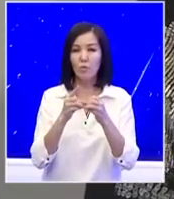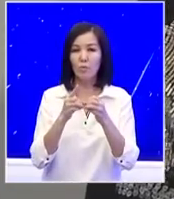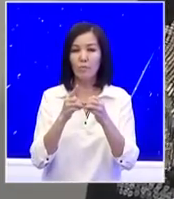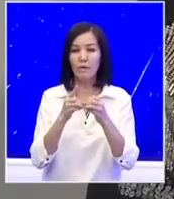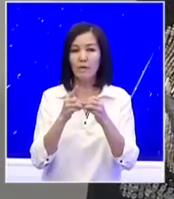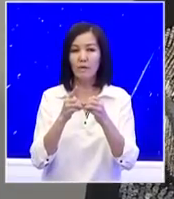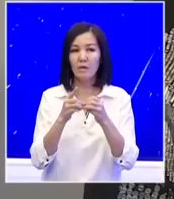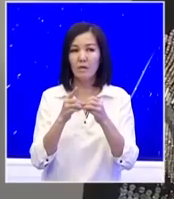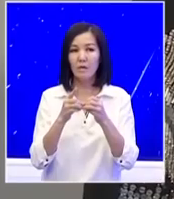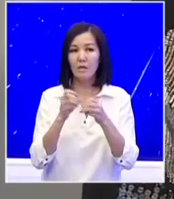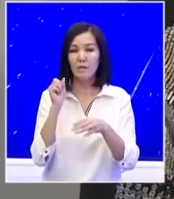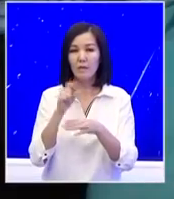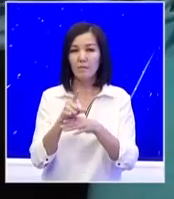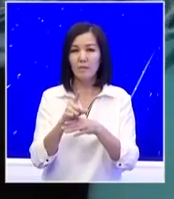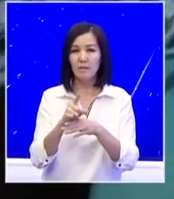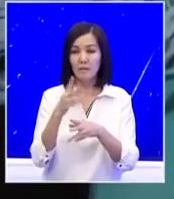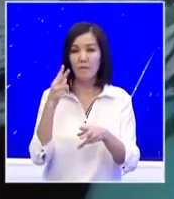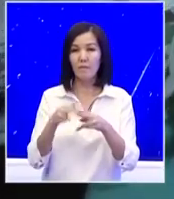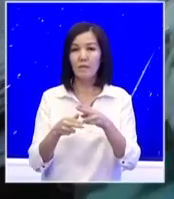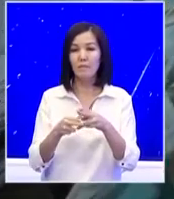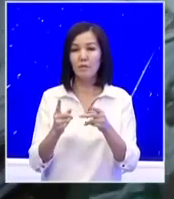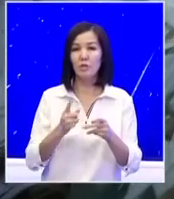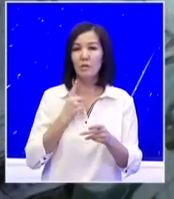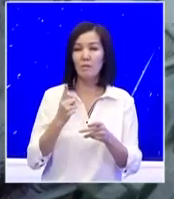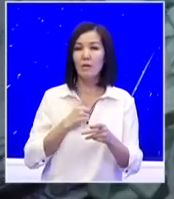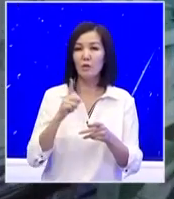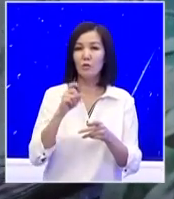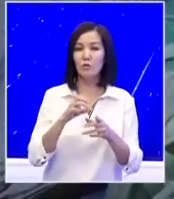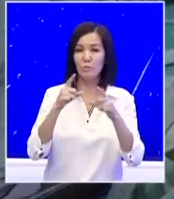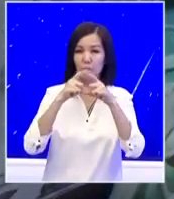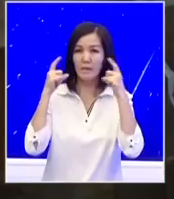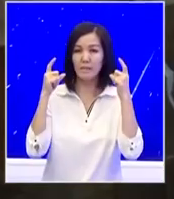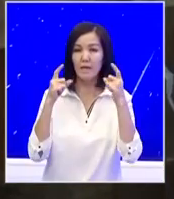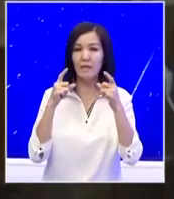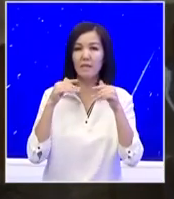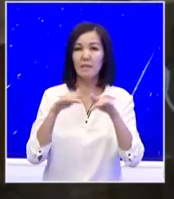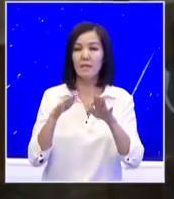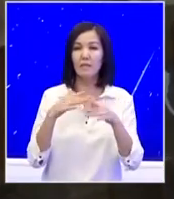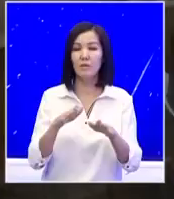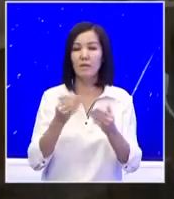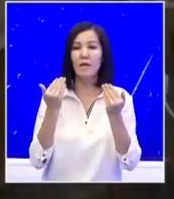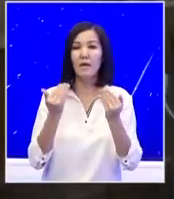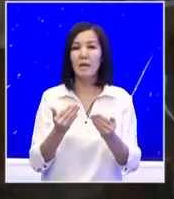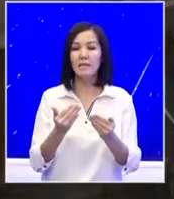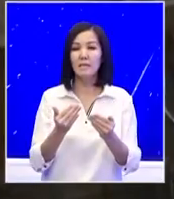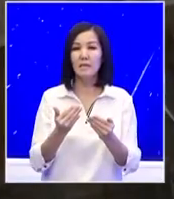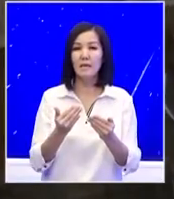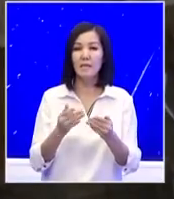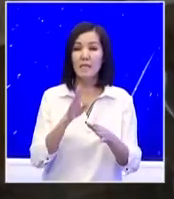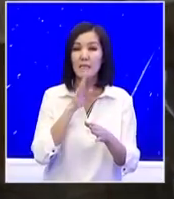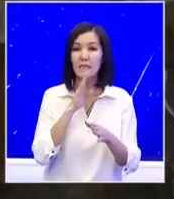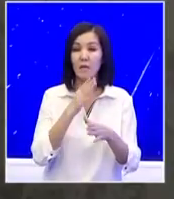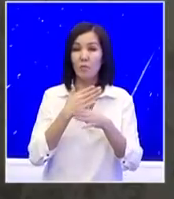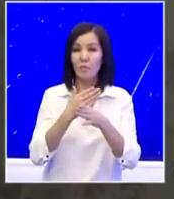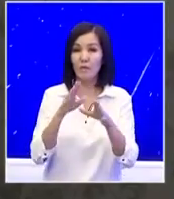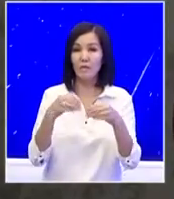күнде сол тапсырысты бітіреміз. Шеберлер күніне 100 маскадан тігіп жатыр. Қолы сіпілетін қыз келіншектерде арагідік келіп көмектесіп